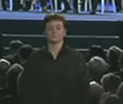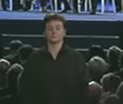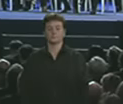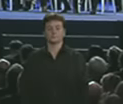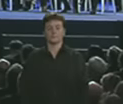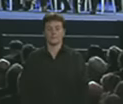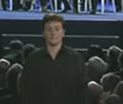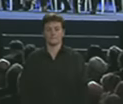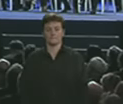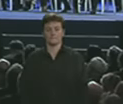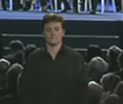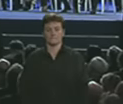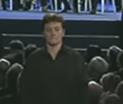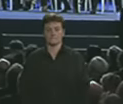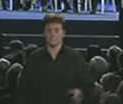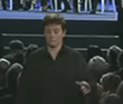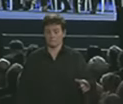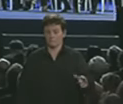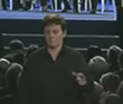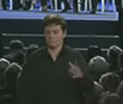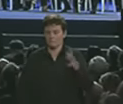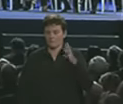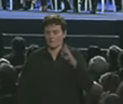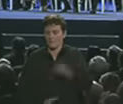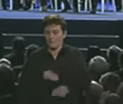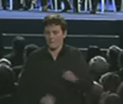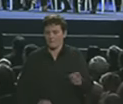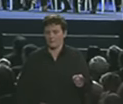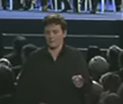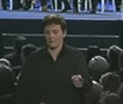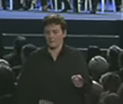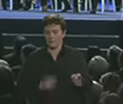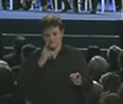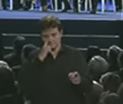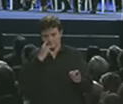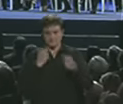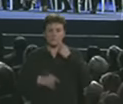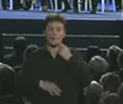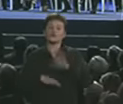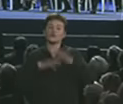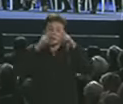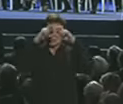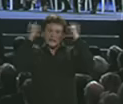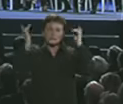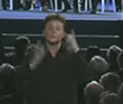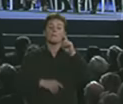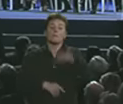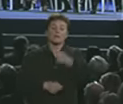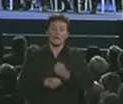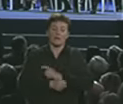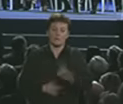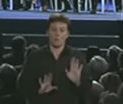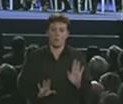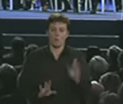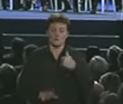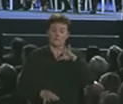La ficelle est grosse comme un câble. Ils ne parlent que de statut, ils ne parlent plus aux travailleurs. Ils ont perdu